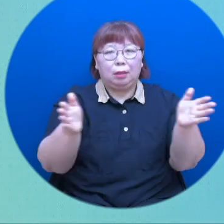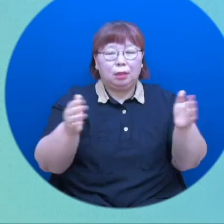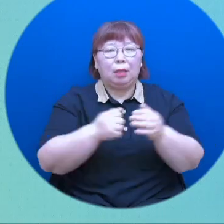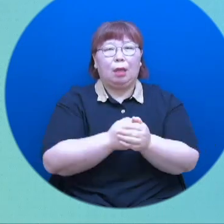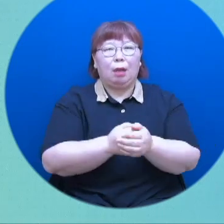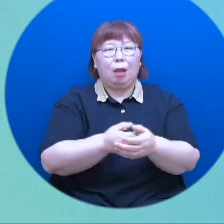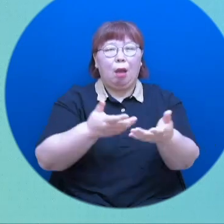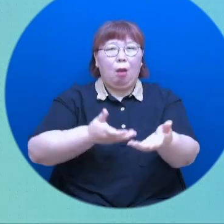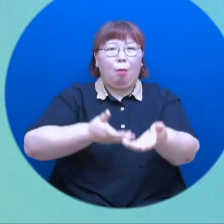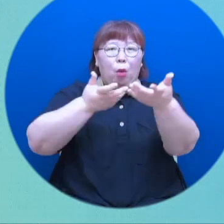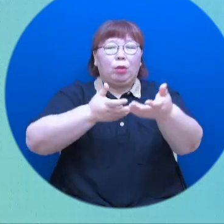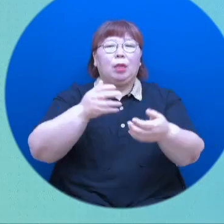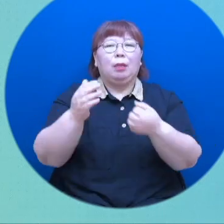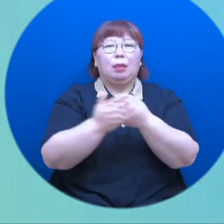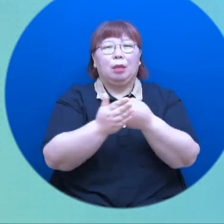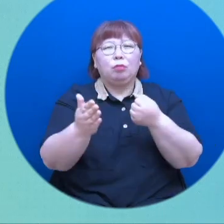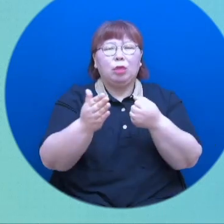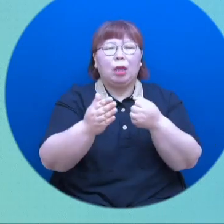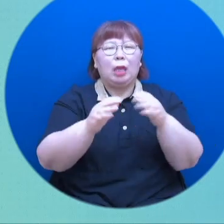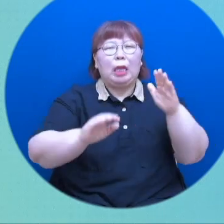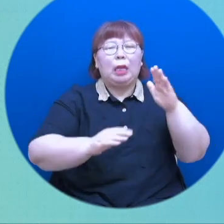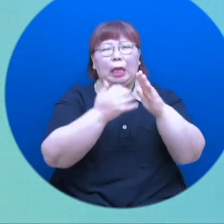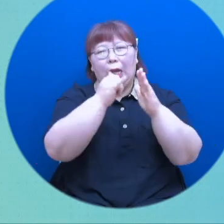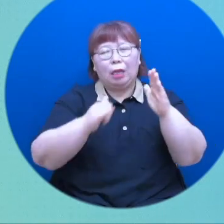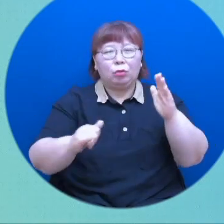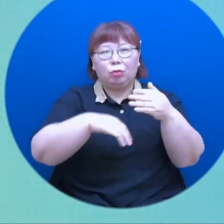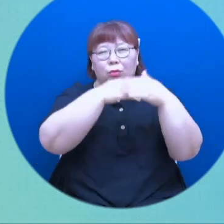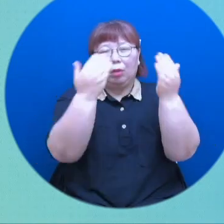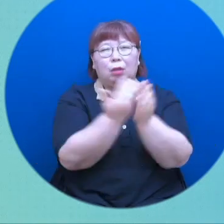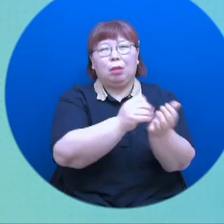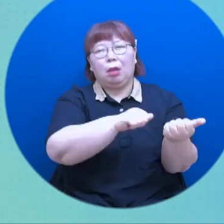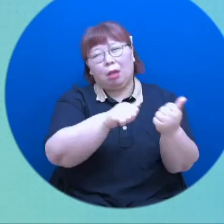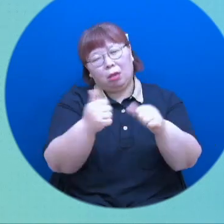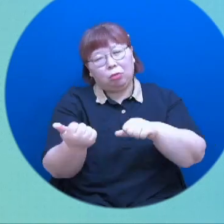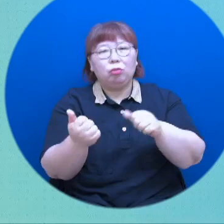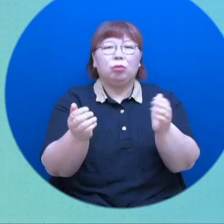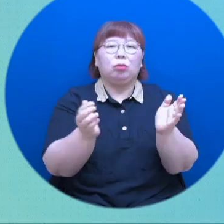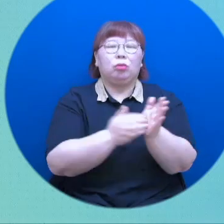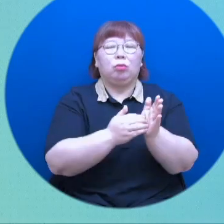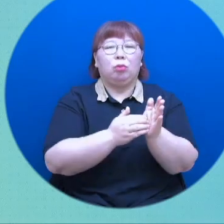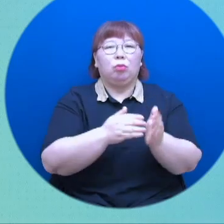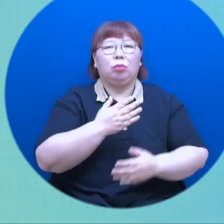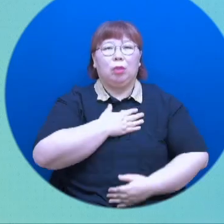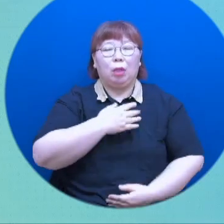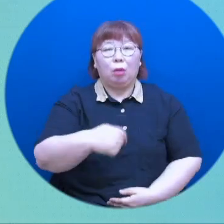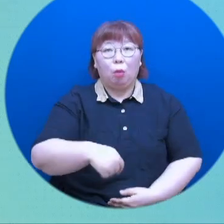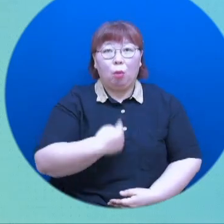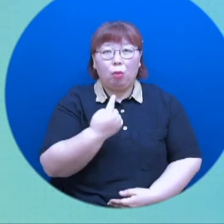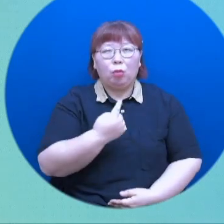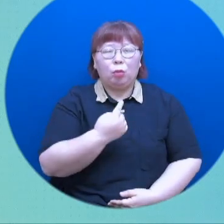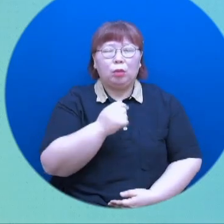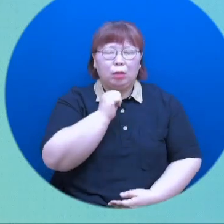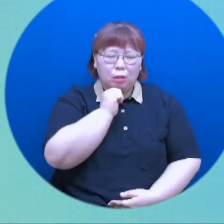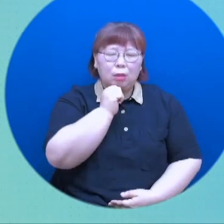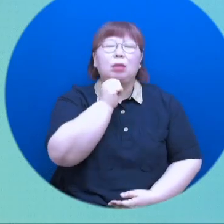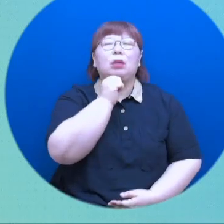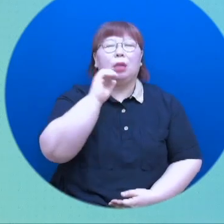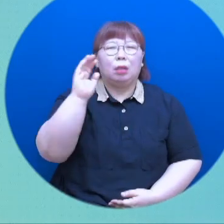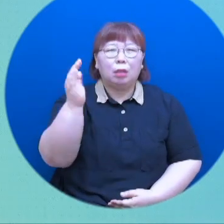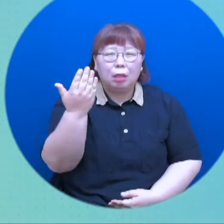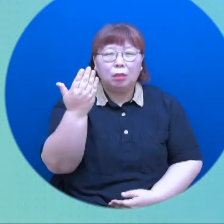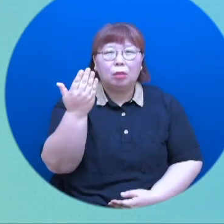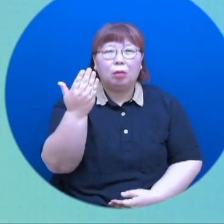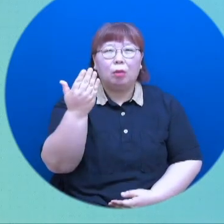폭탄과 함께 자기의 가족들 생명을 다 잃게 되고 자기 혼자 거지가 되고